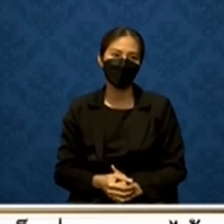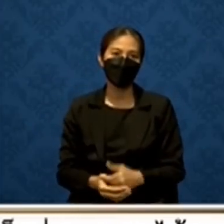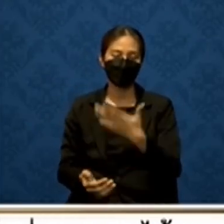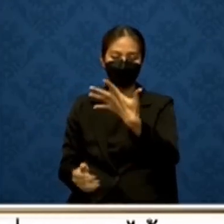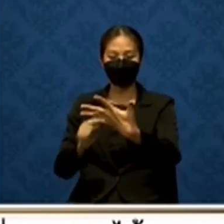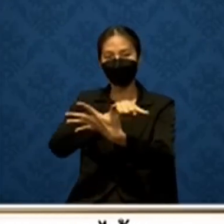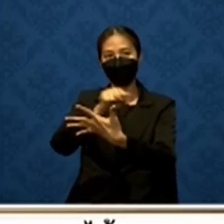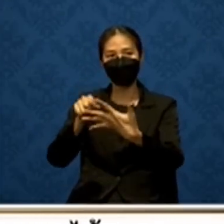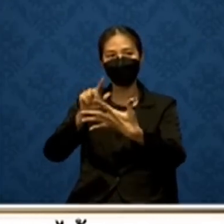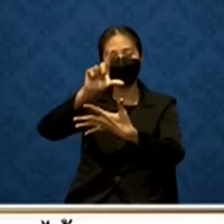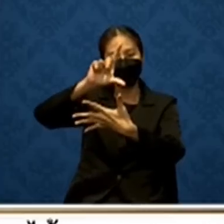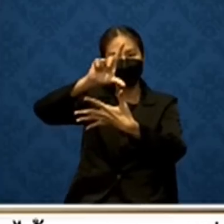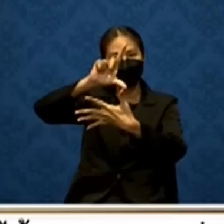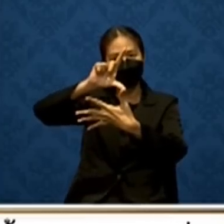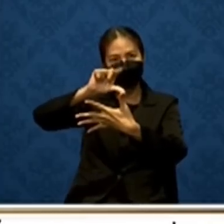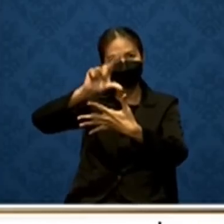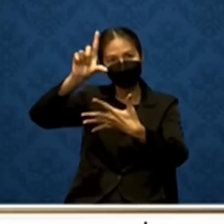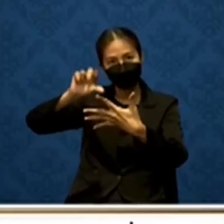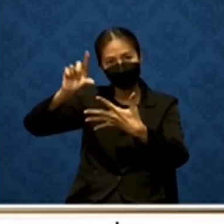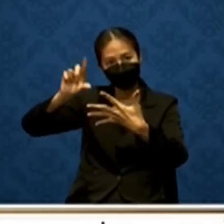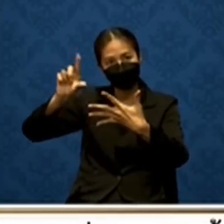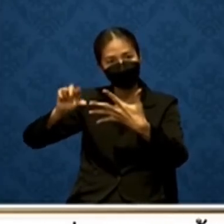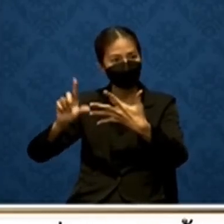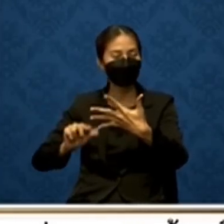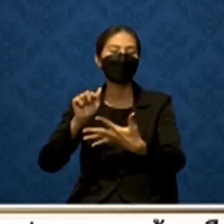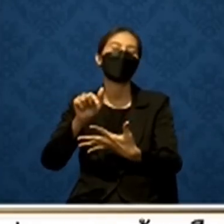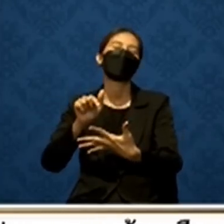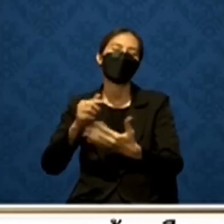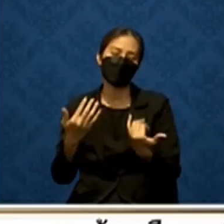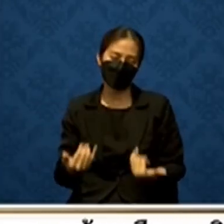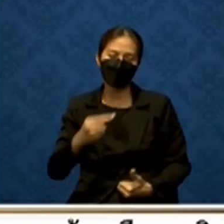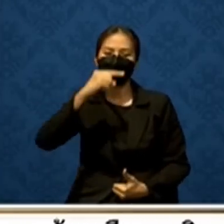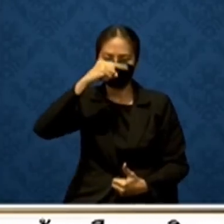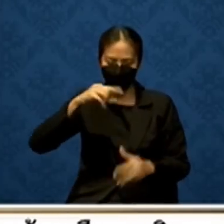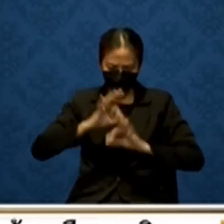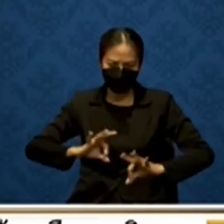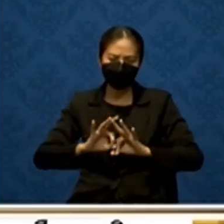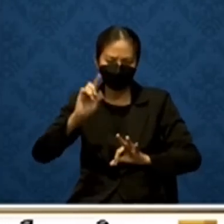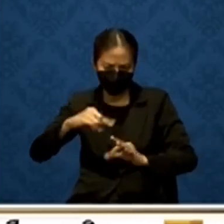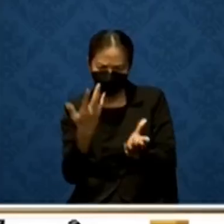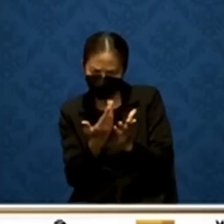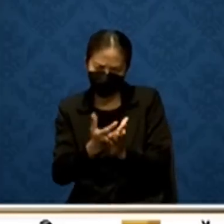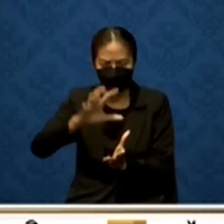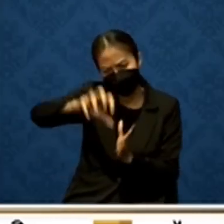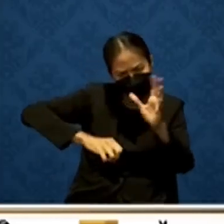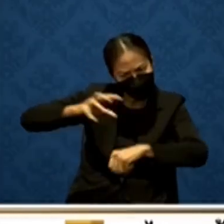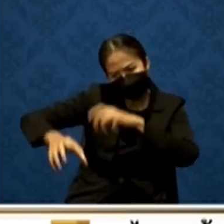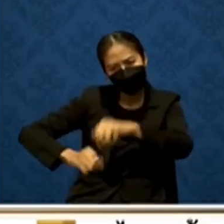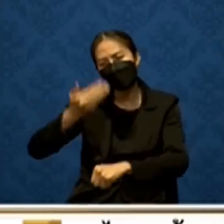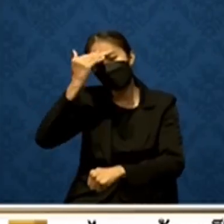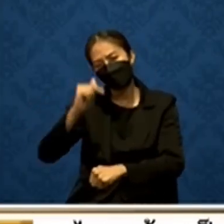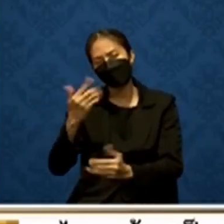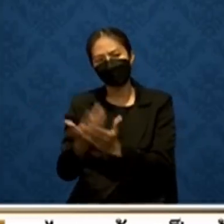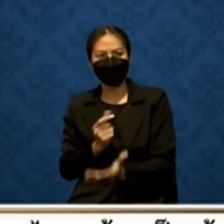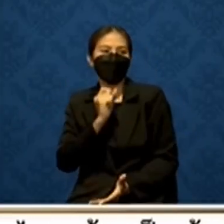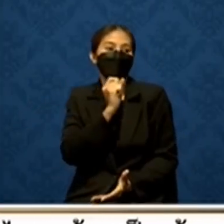ภาษีนี้หลดเป้ามันรวยตลอดทํใหประเทศไยมีคามจำเป็ี่judองหาเป mange-มาใช้เพื่ทจะใช้ก